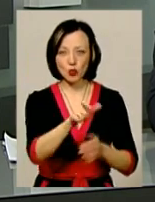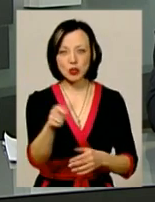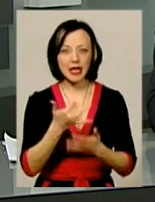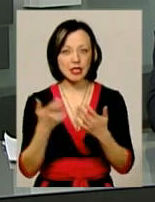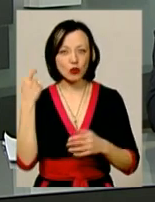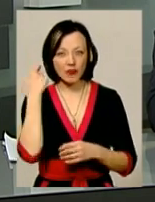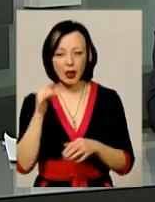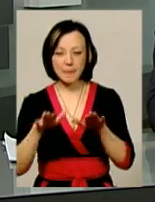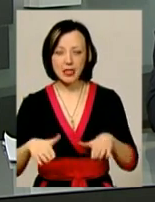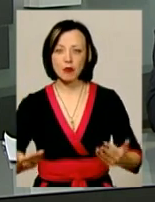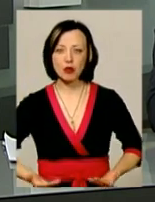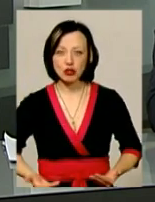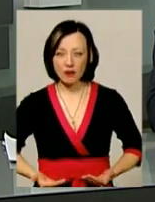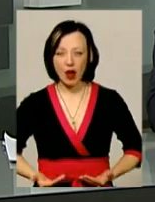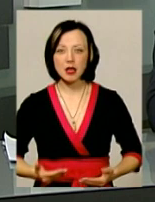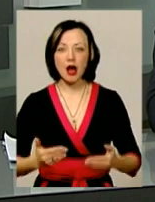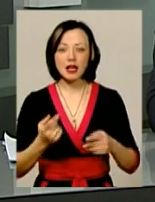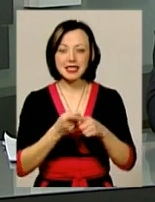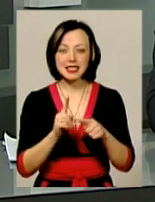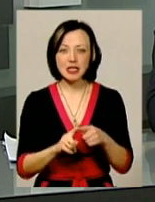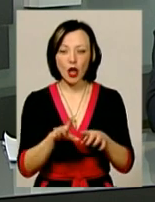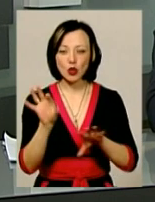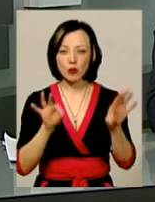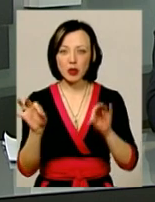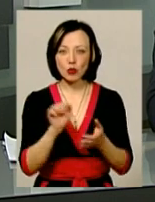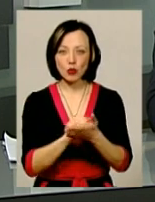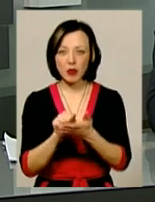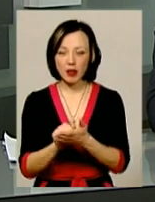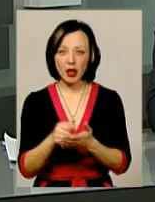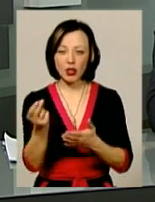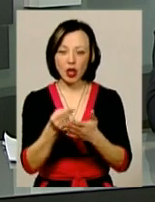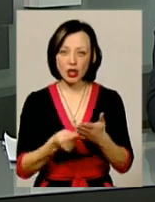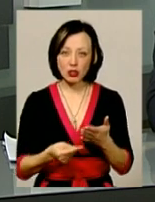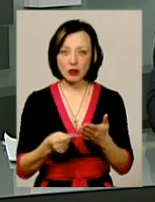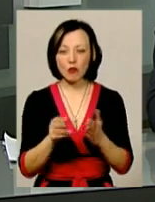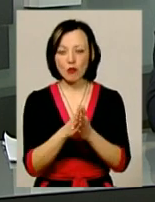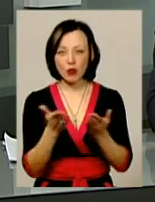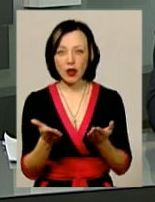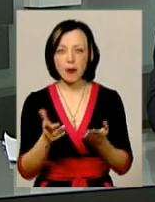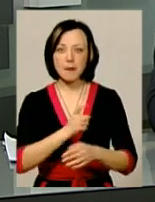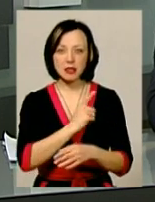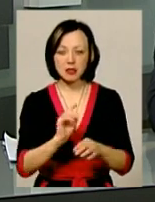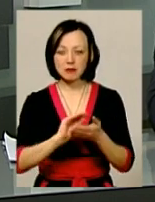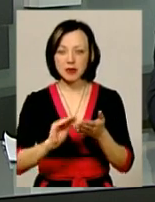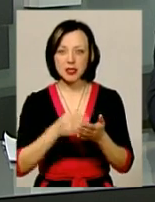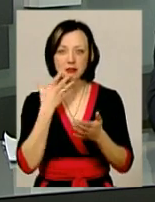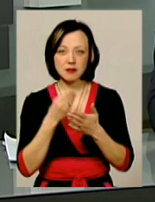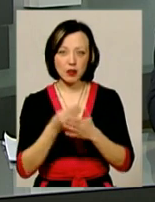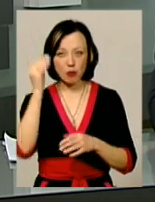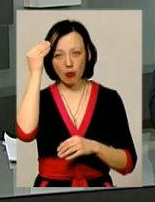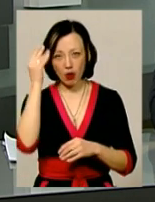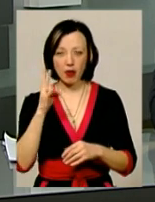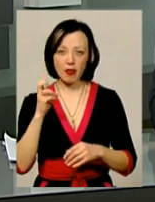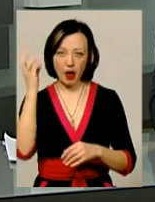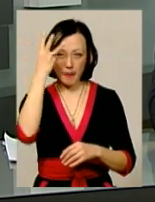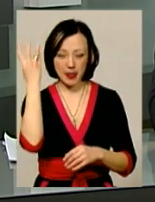різного віку та місця проживання. Локалітети – це добірка документів, начерків, артбуків, в яких митці окреслили свій суб'єктивний погляд